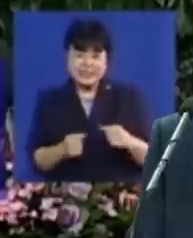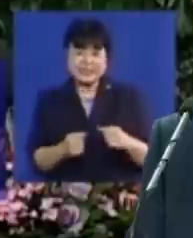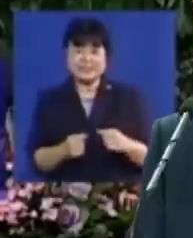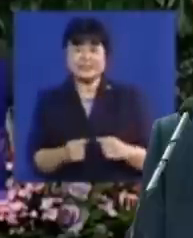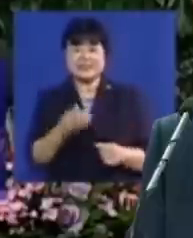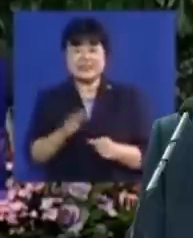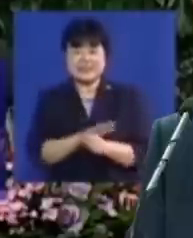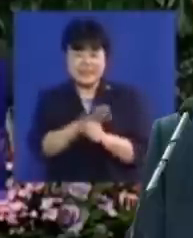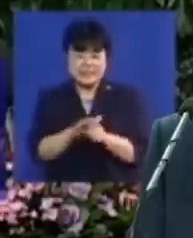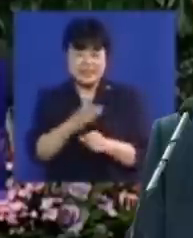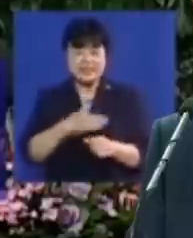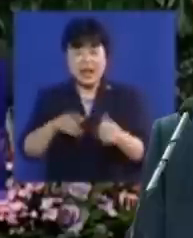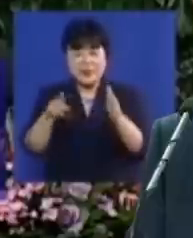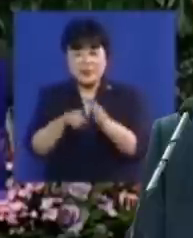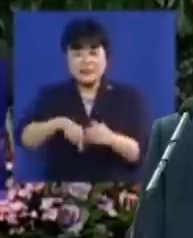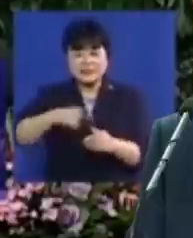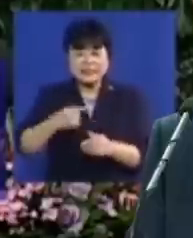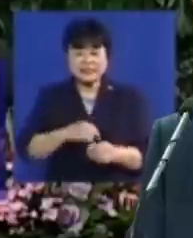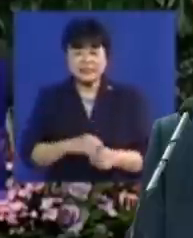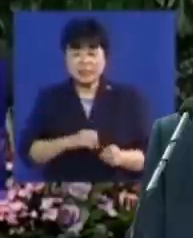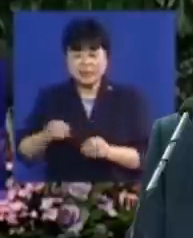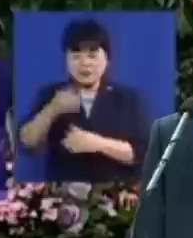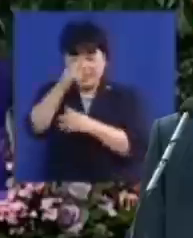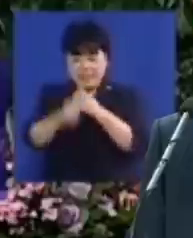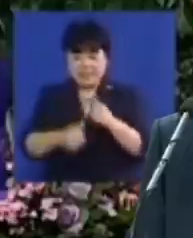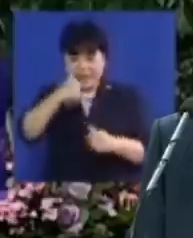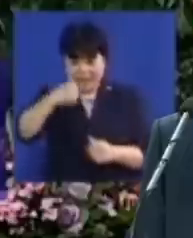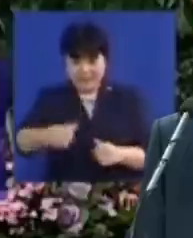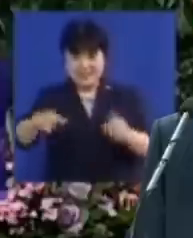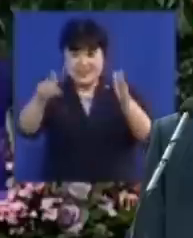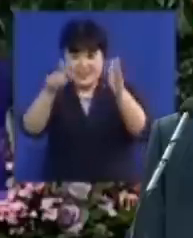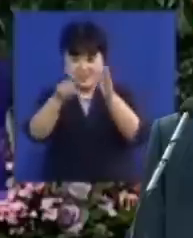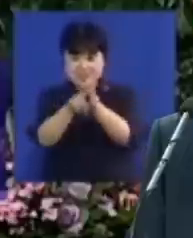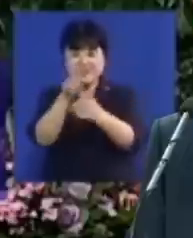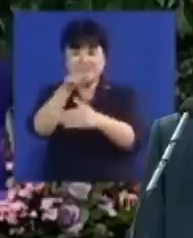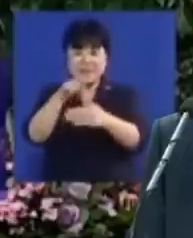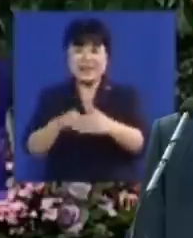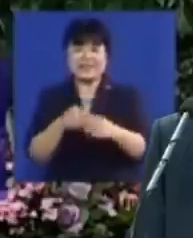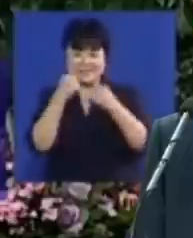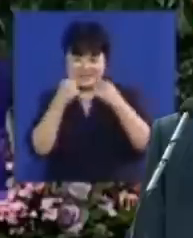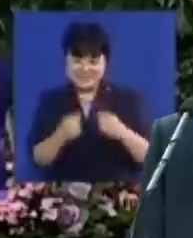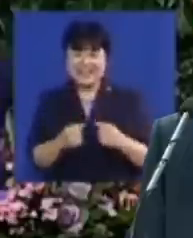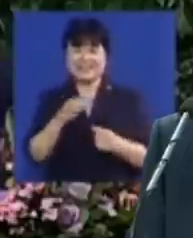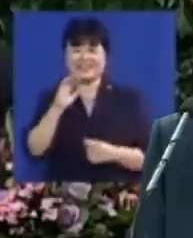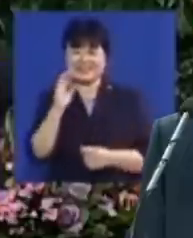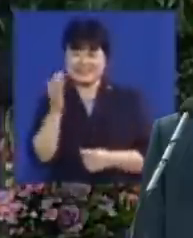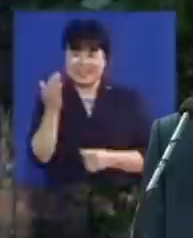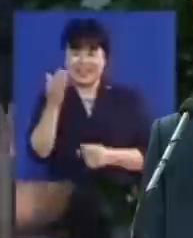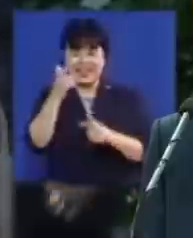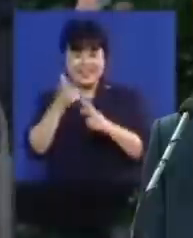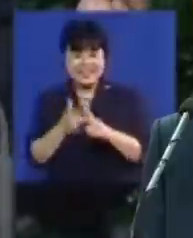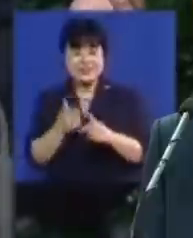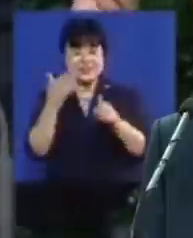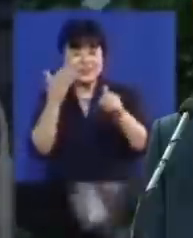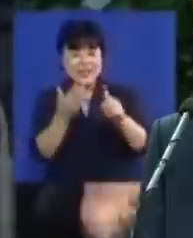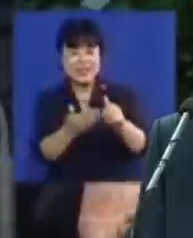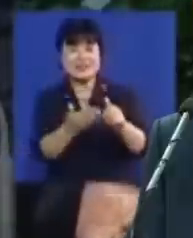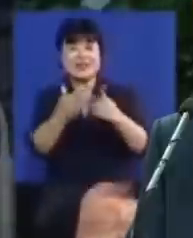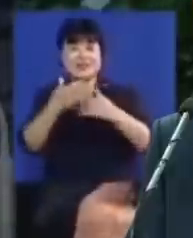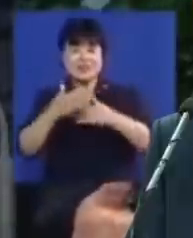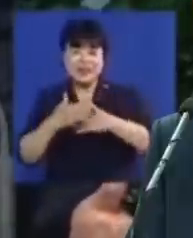나를 사랑하사 나를 위하여 자기 자신을 버리신 하나님의 아들을 믿는 믿음 안에서 사는 것이라. 예수께서